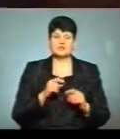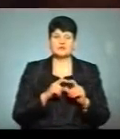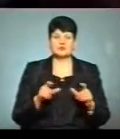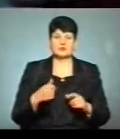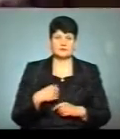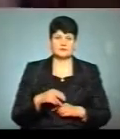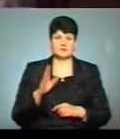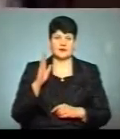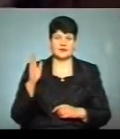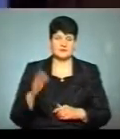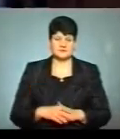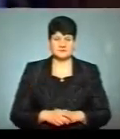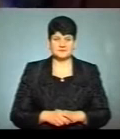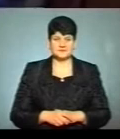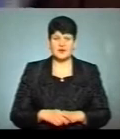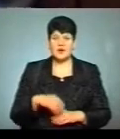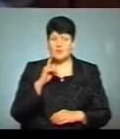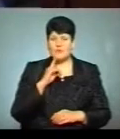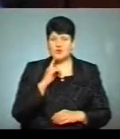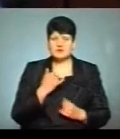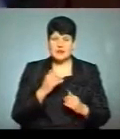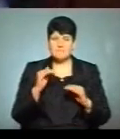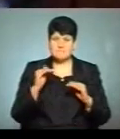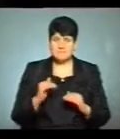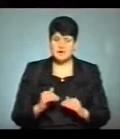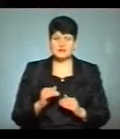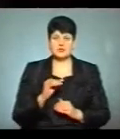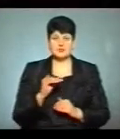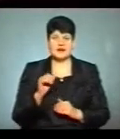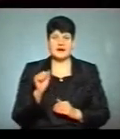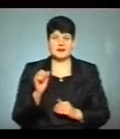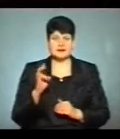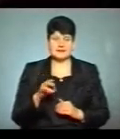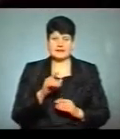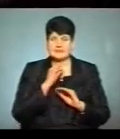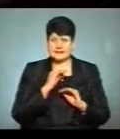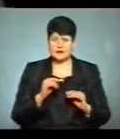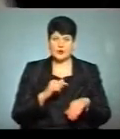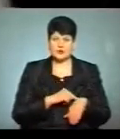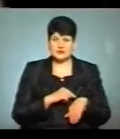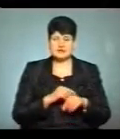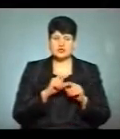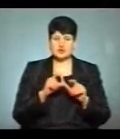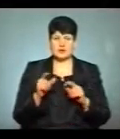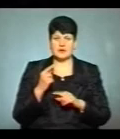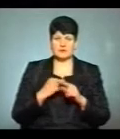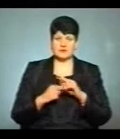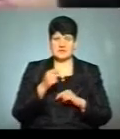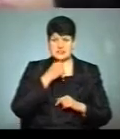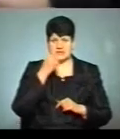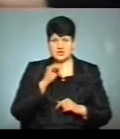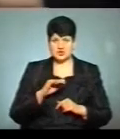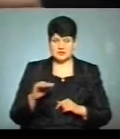Я. Поки для найменших Юрій та Андрійка зараз тиха година, зі школи саме повертаються старші